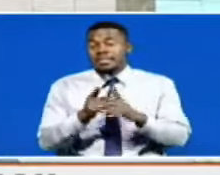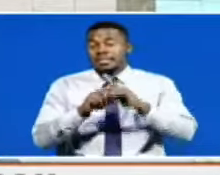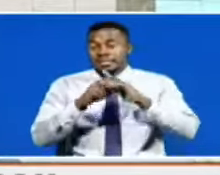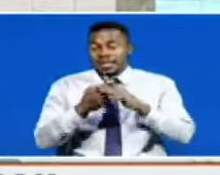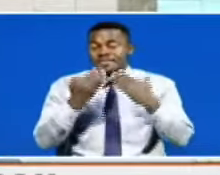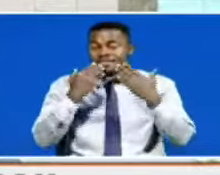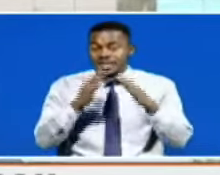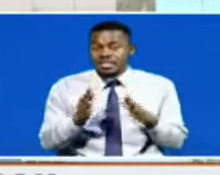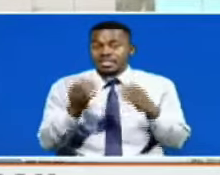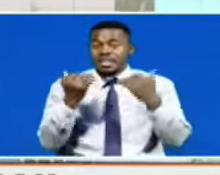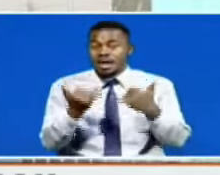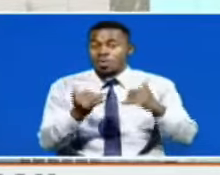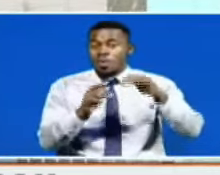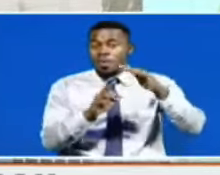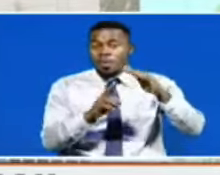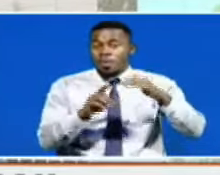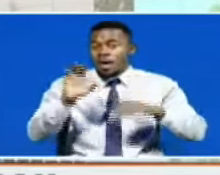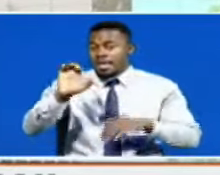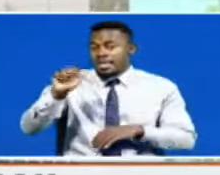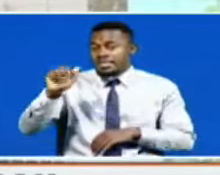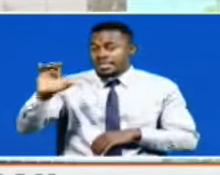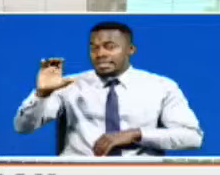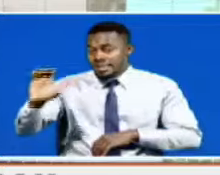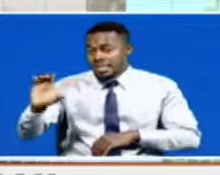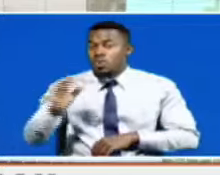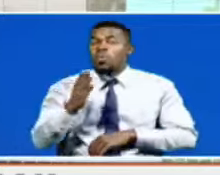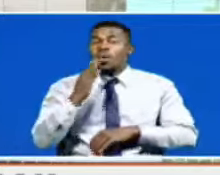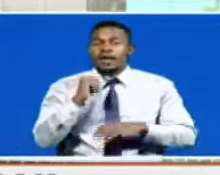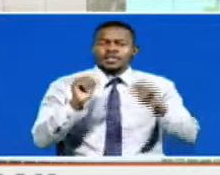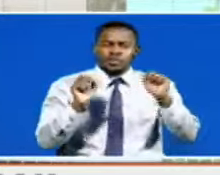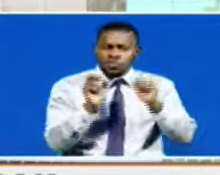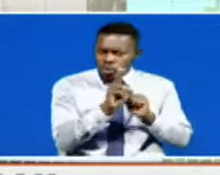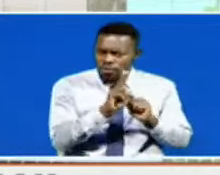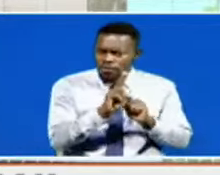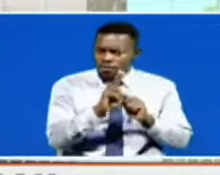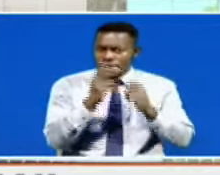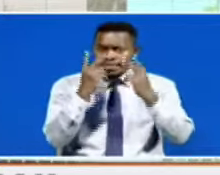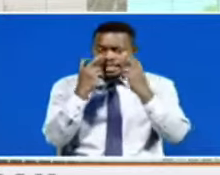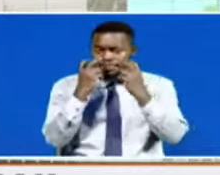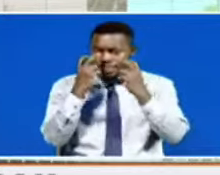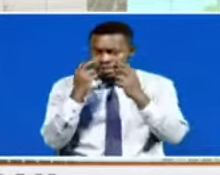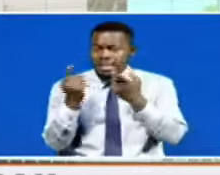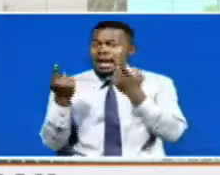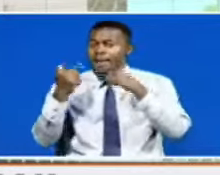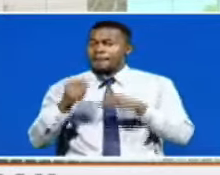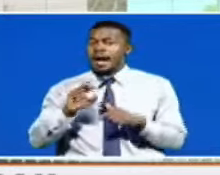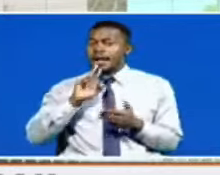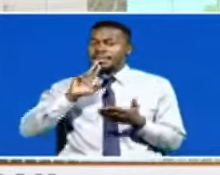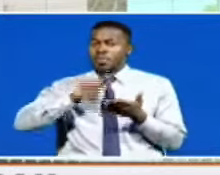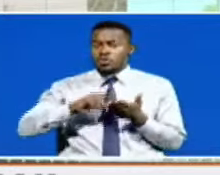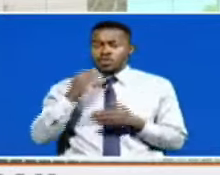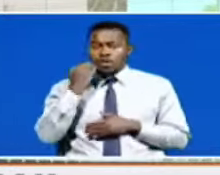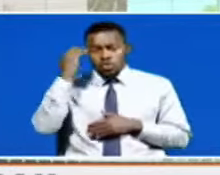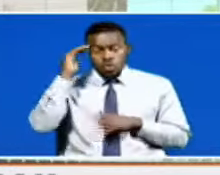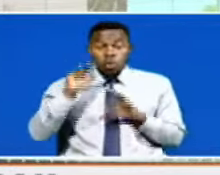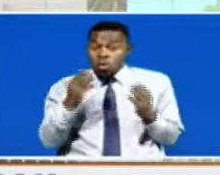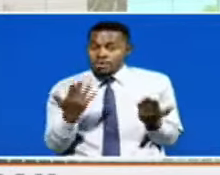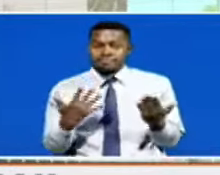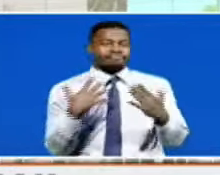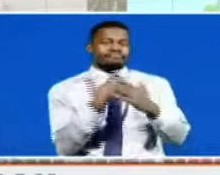sasa tume ya EACC inawataka washukiwa 12 kuweza kujisalimisha la sivyo kukamatwa mara moja.